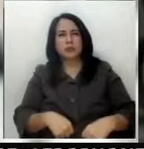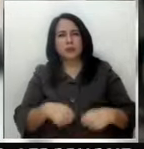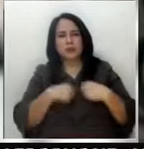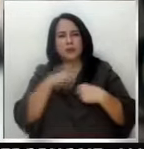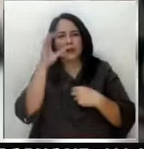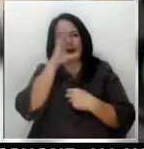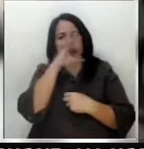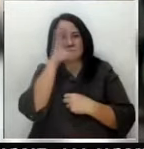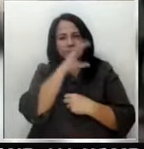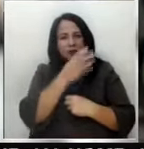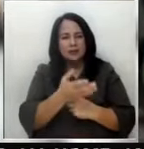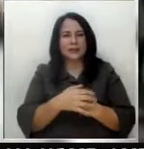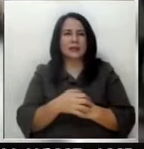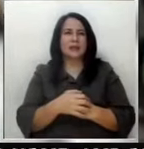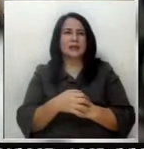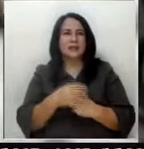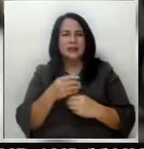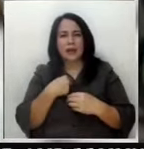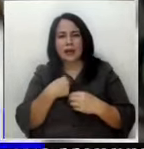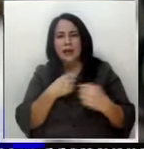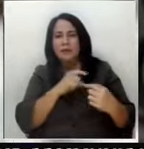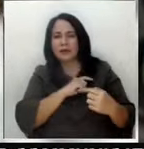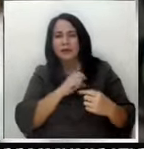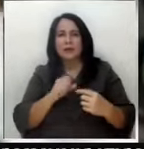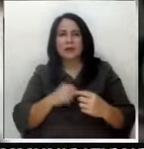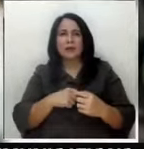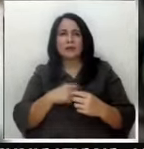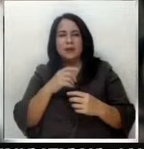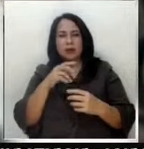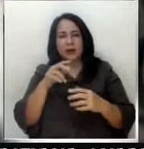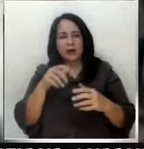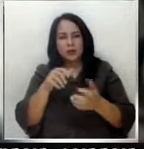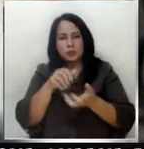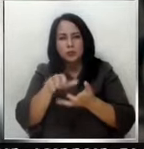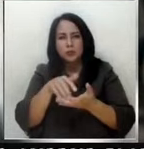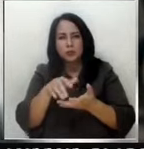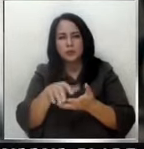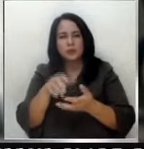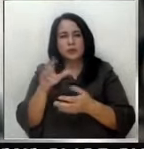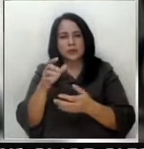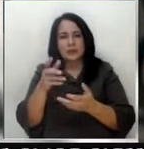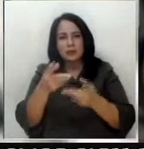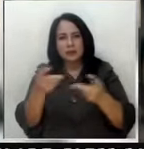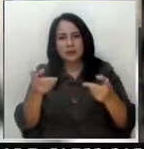sa kanya. Nag-deploy na rin ng mga K-9 unit sa crash site.